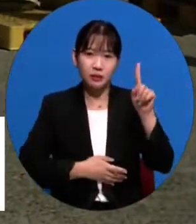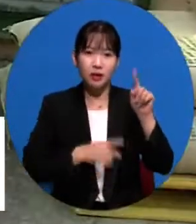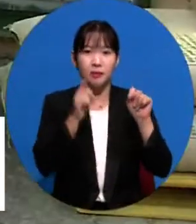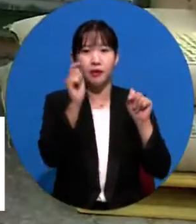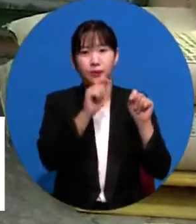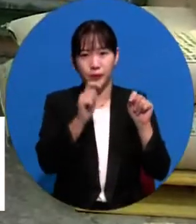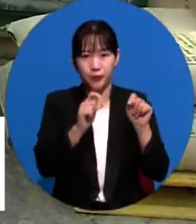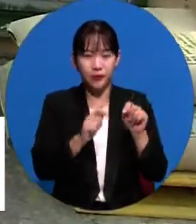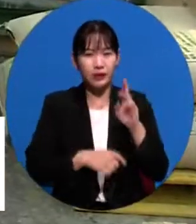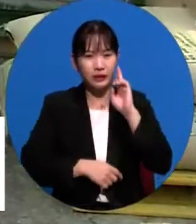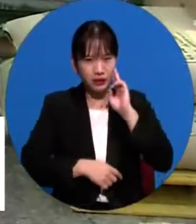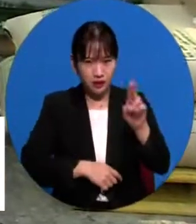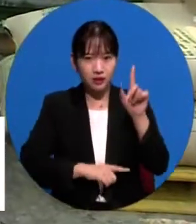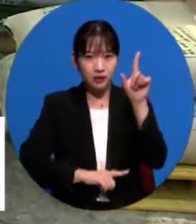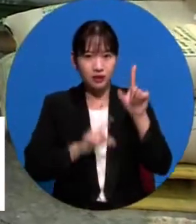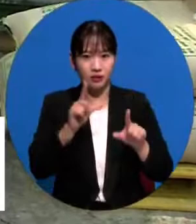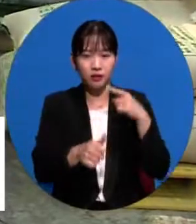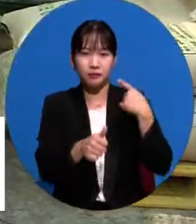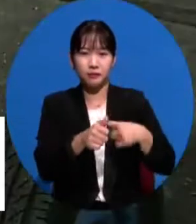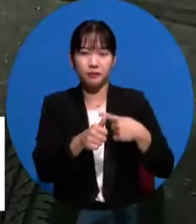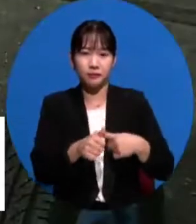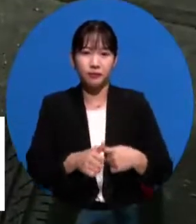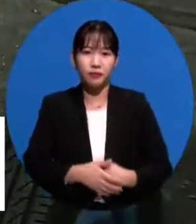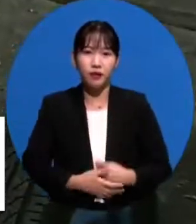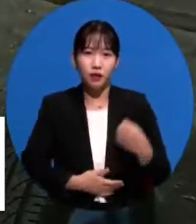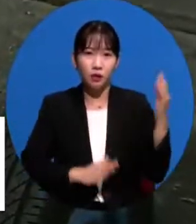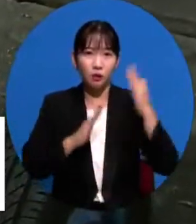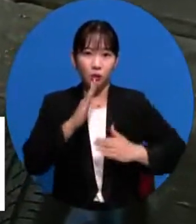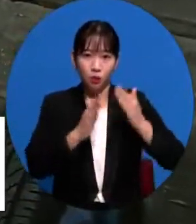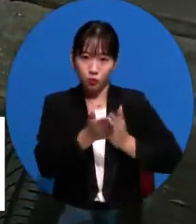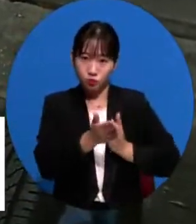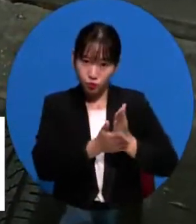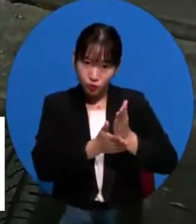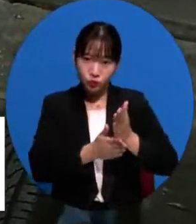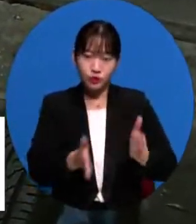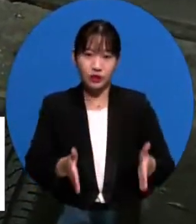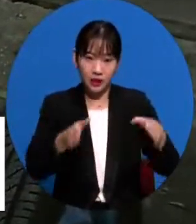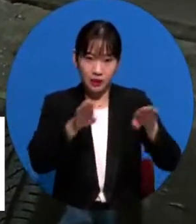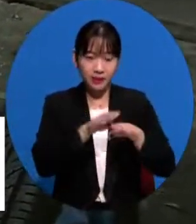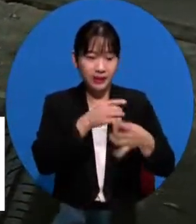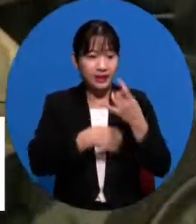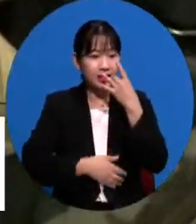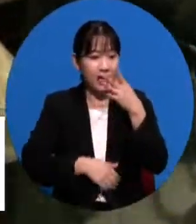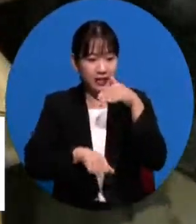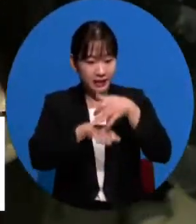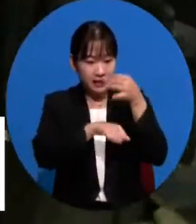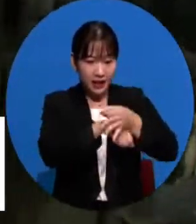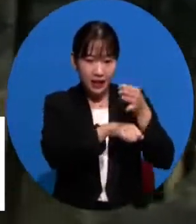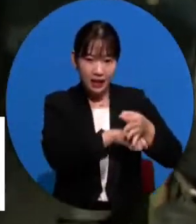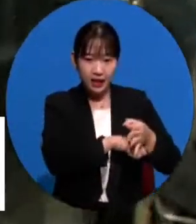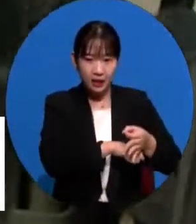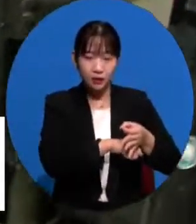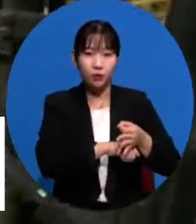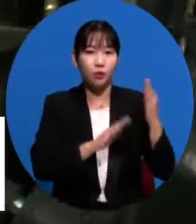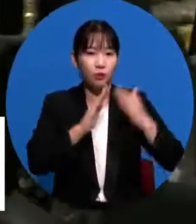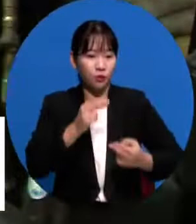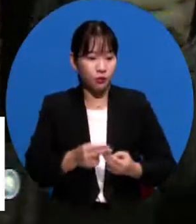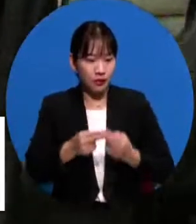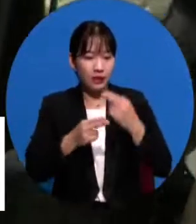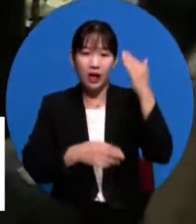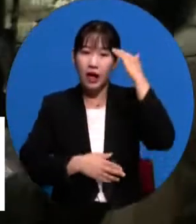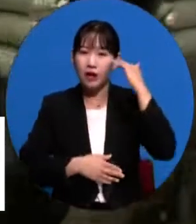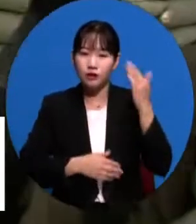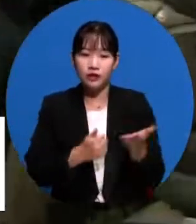달하는 데 심각하다 고 지적했습니다 또 공공부문의 쌀 소비에 적극 나서고 0 0 p 측량 도 국내산